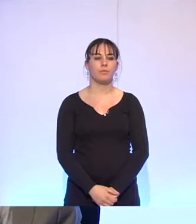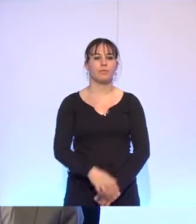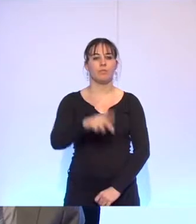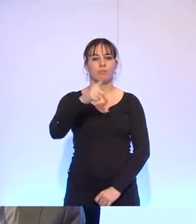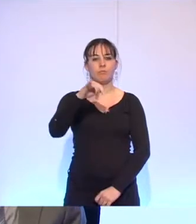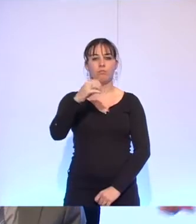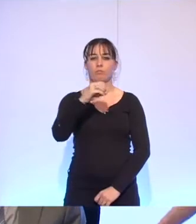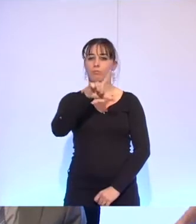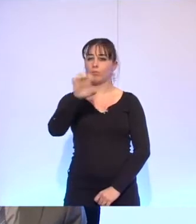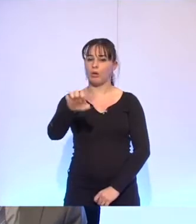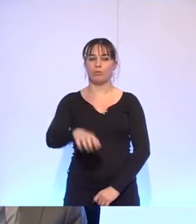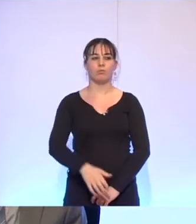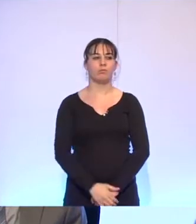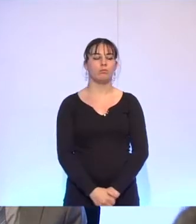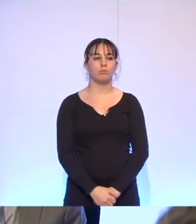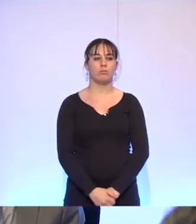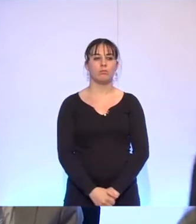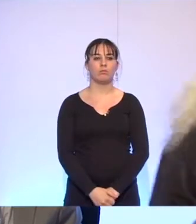Piolle.